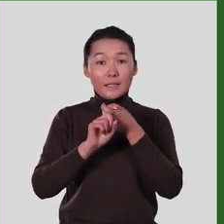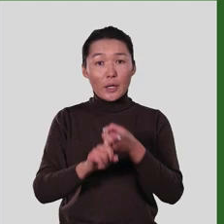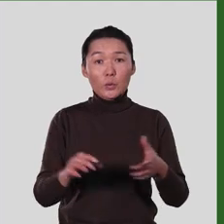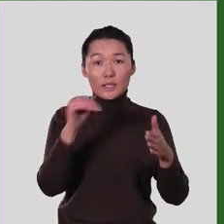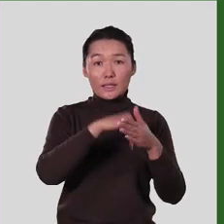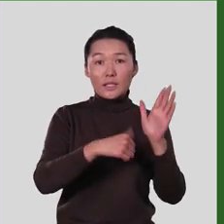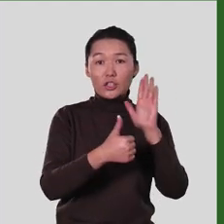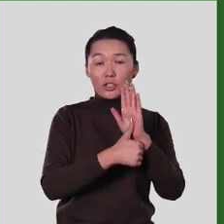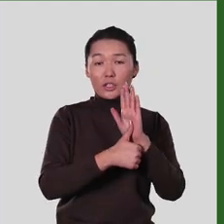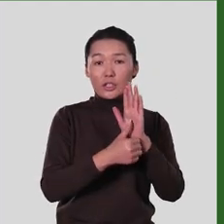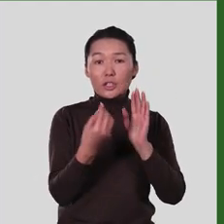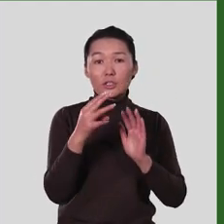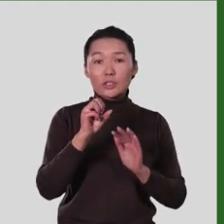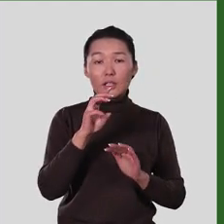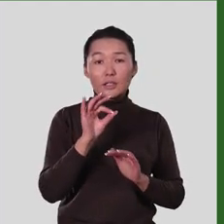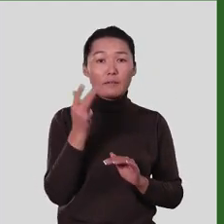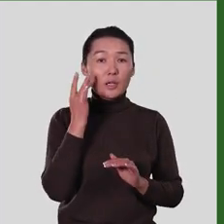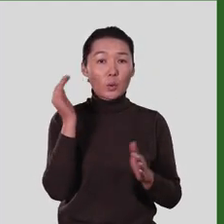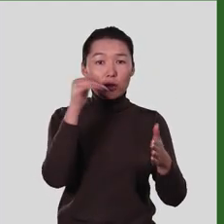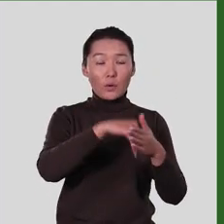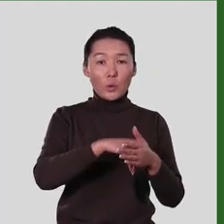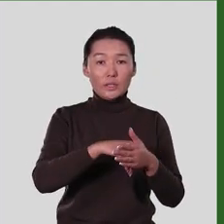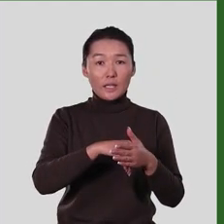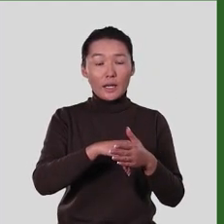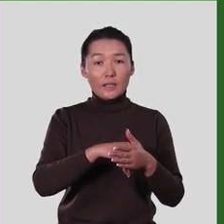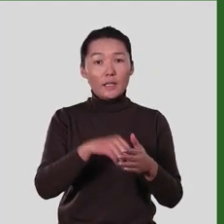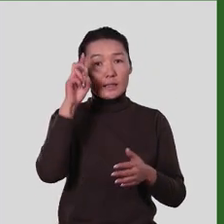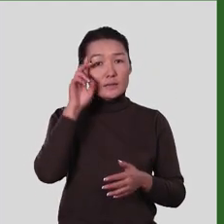штатов, которые входят в состав страны.